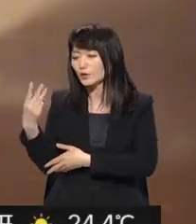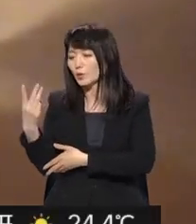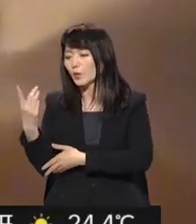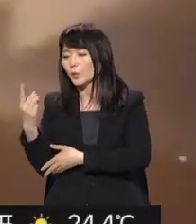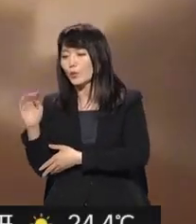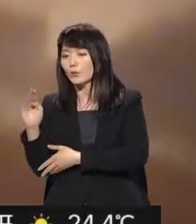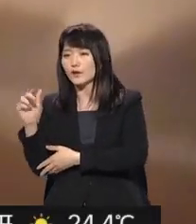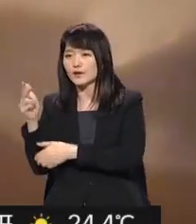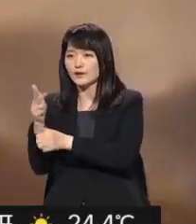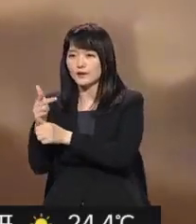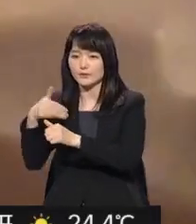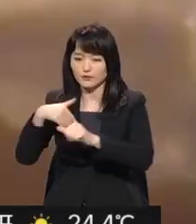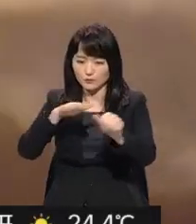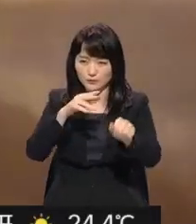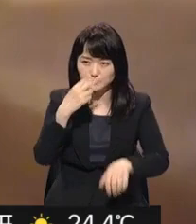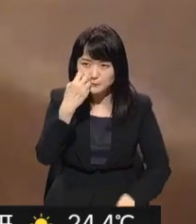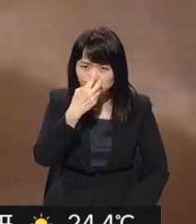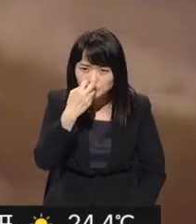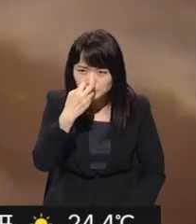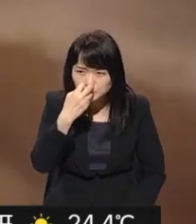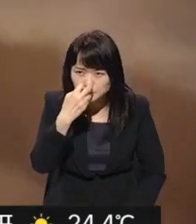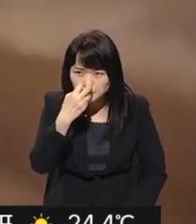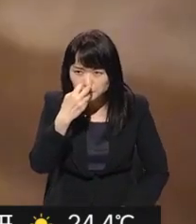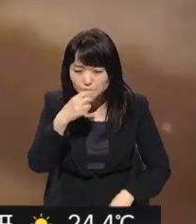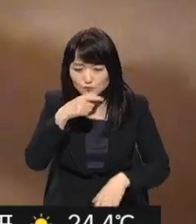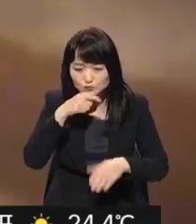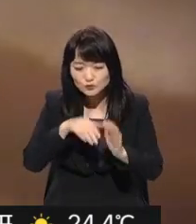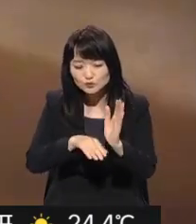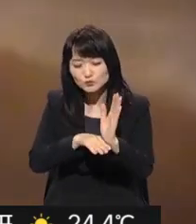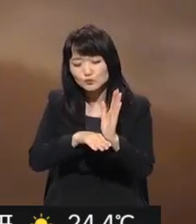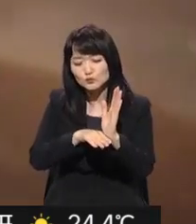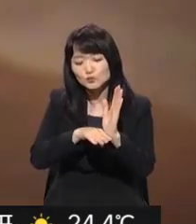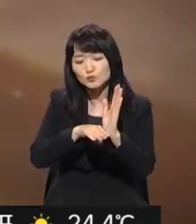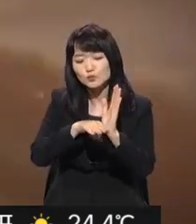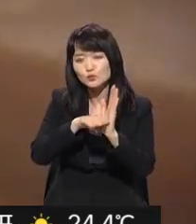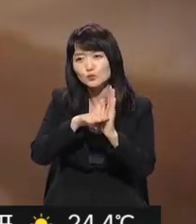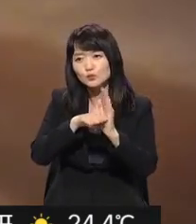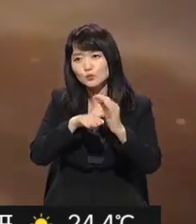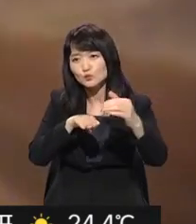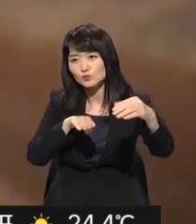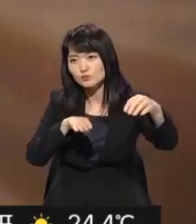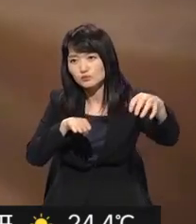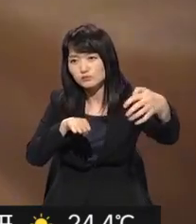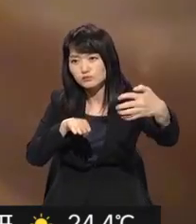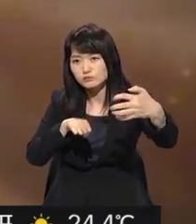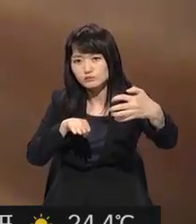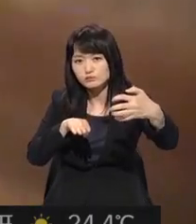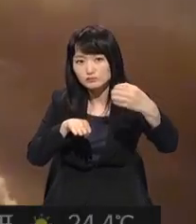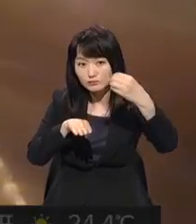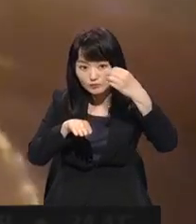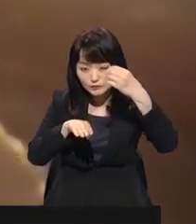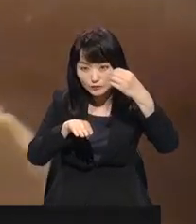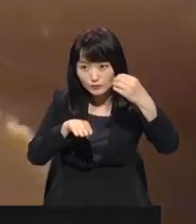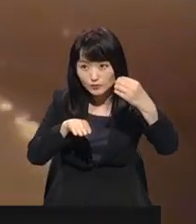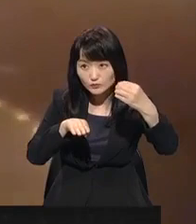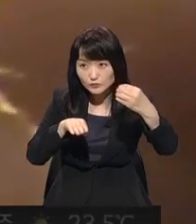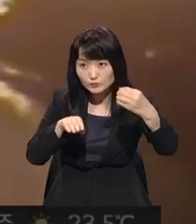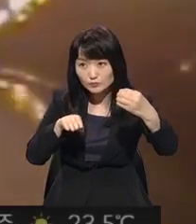살펴보는 건데요. 큰 배관 속에는 물이 살짝 고여 있고 그 물 위에 반짝이는 두 눈빛이 보입니다.